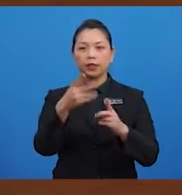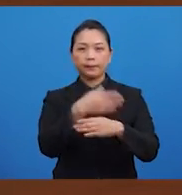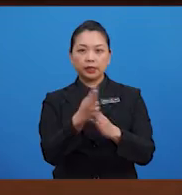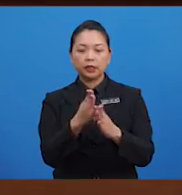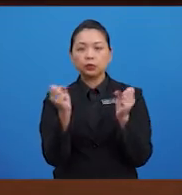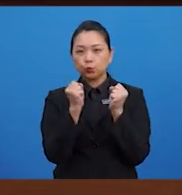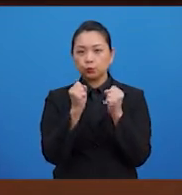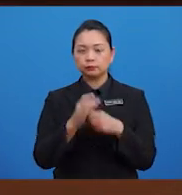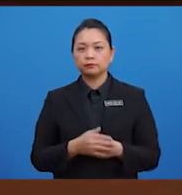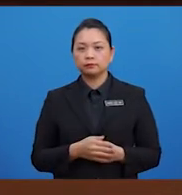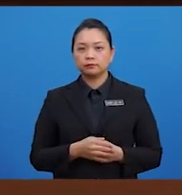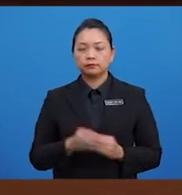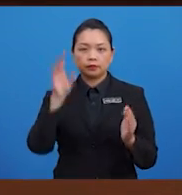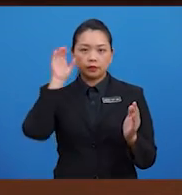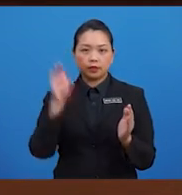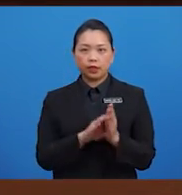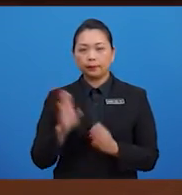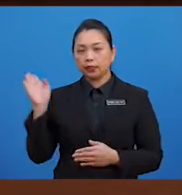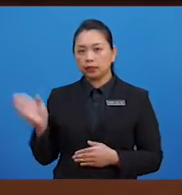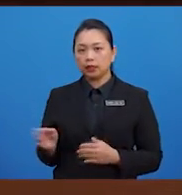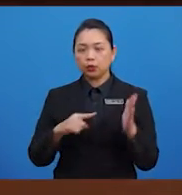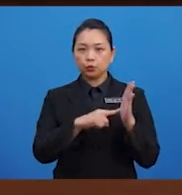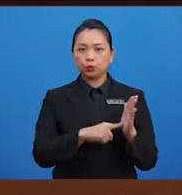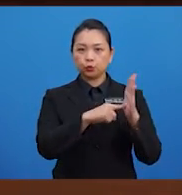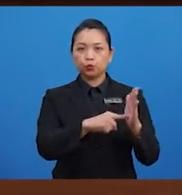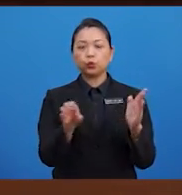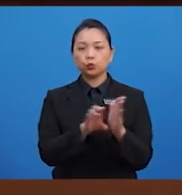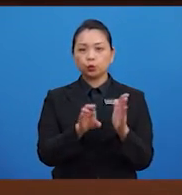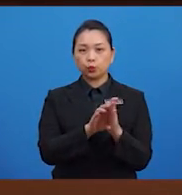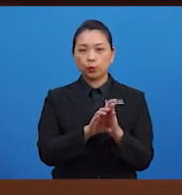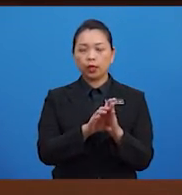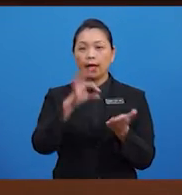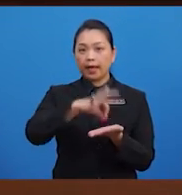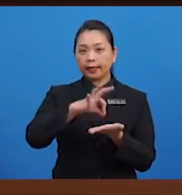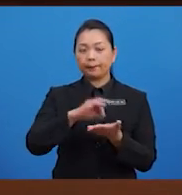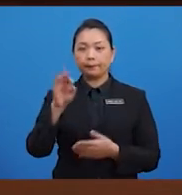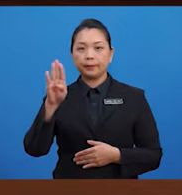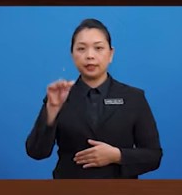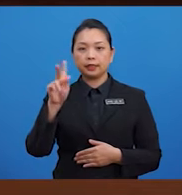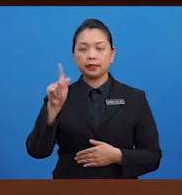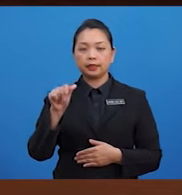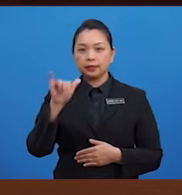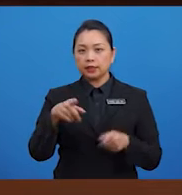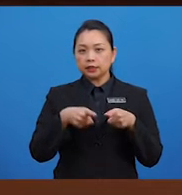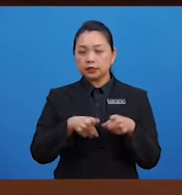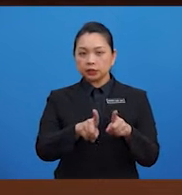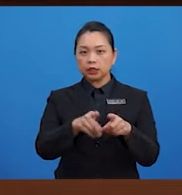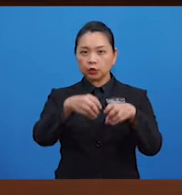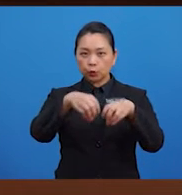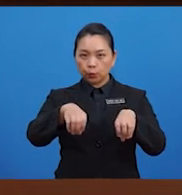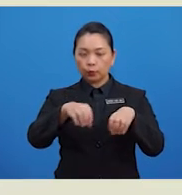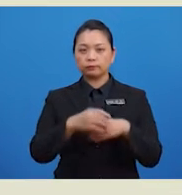sejuk. Gambar ini menunjukkan contoh ayam baka yang sedang bertelur di dalam bird